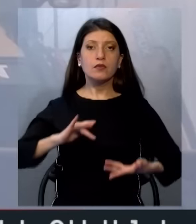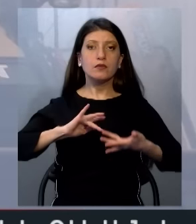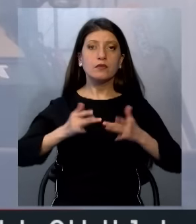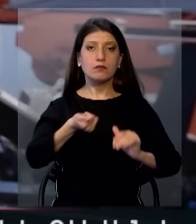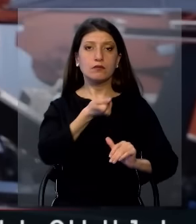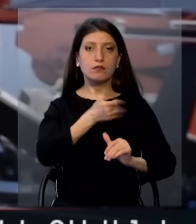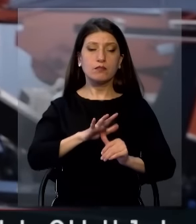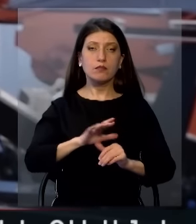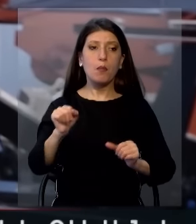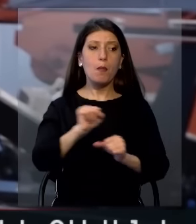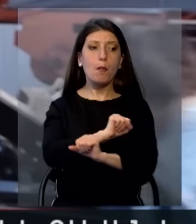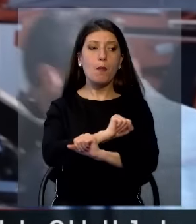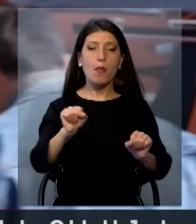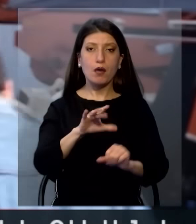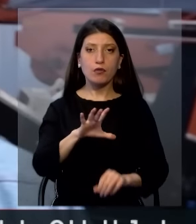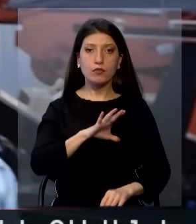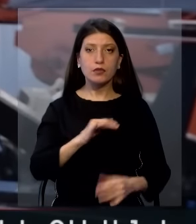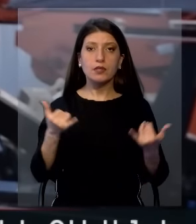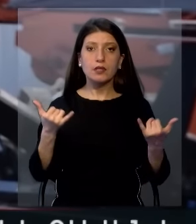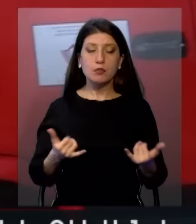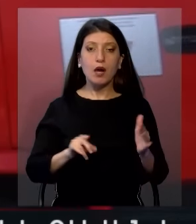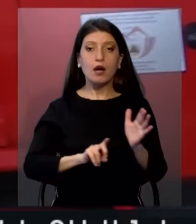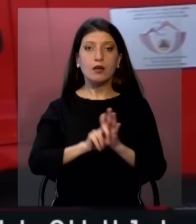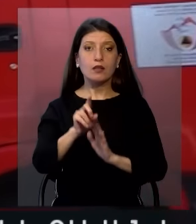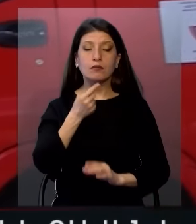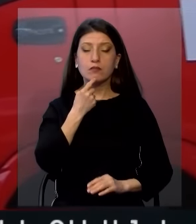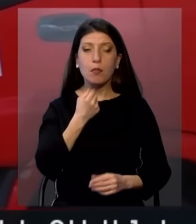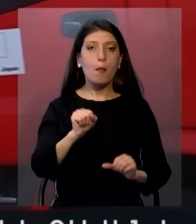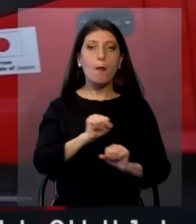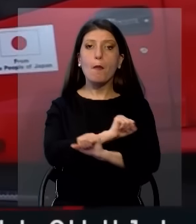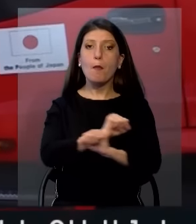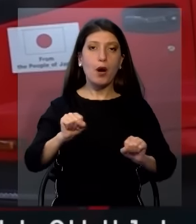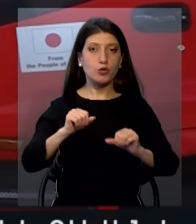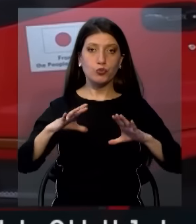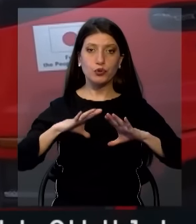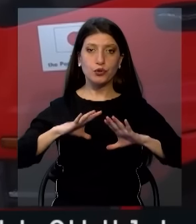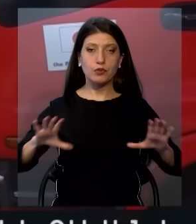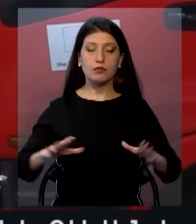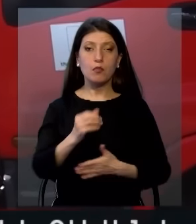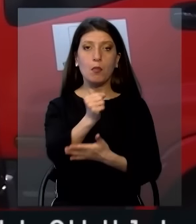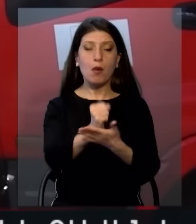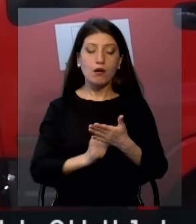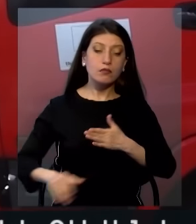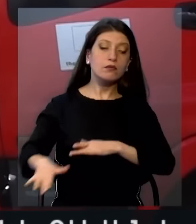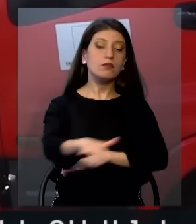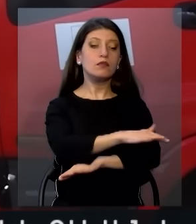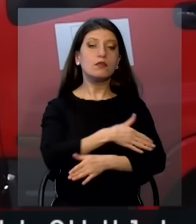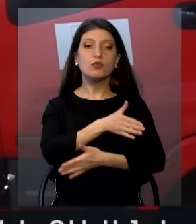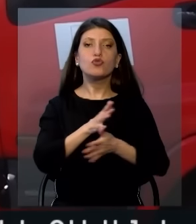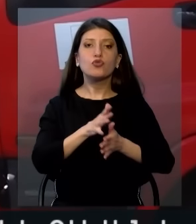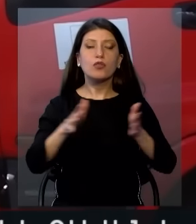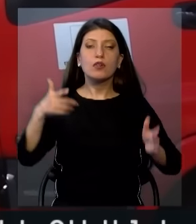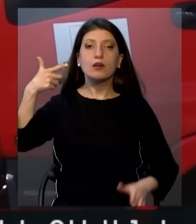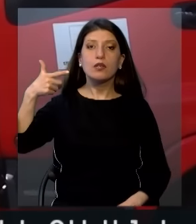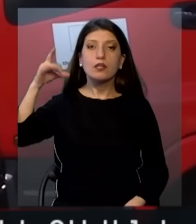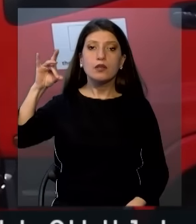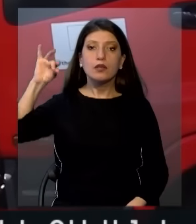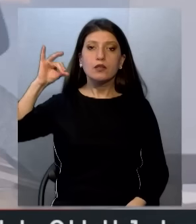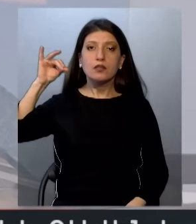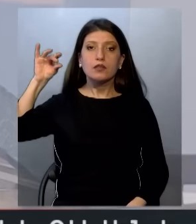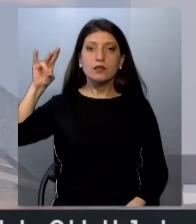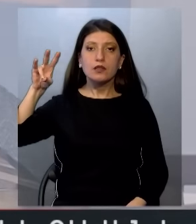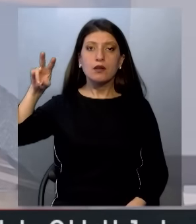որ պայթյուն է եղել, այս պահի դրությամբ նախնականով պայթյուն չի եղել։ Պահեստի տարածքի մեծ մասը Green Life ընկերությունն է